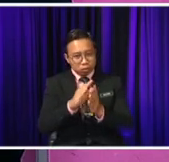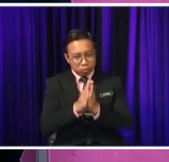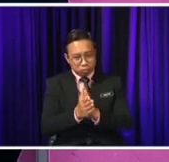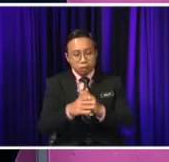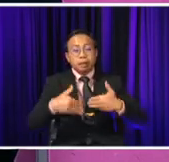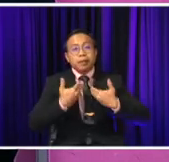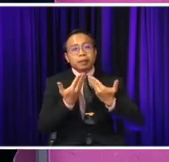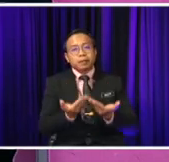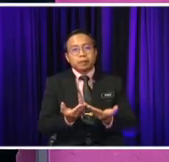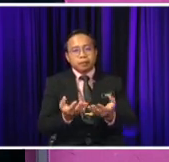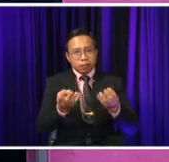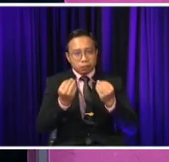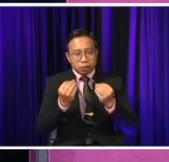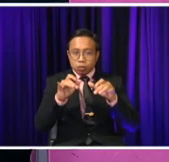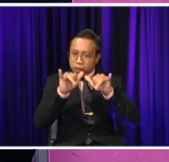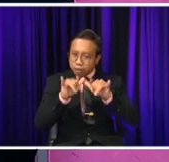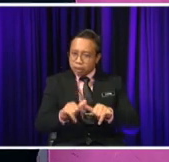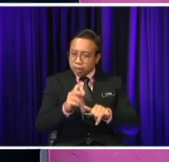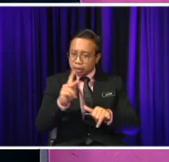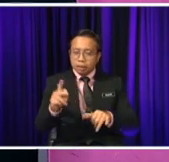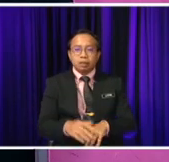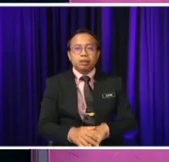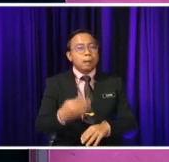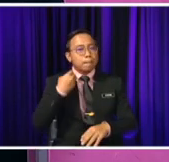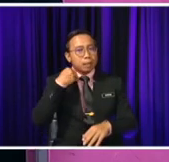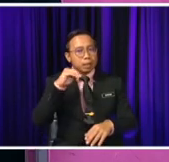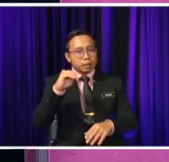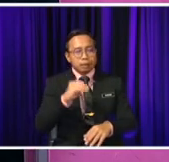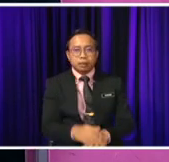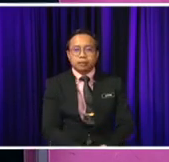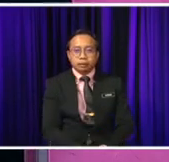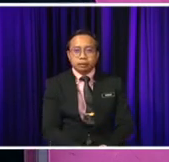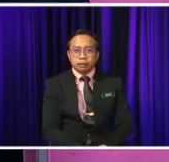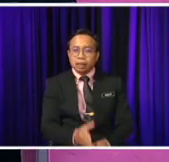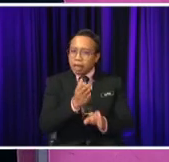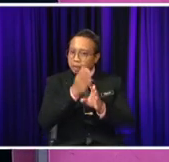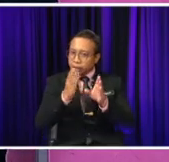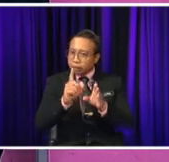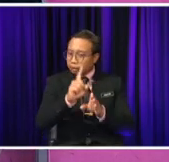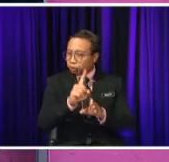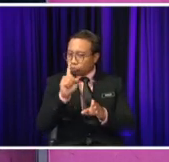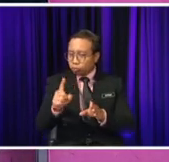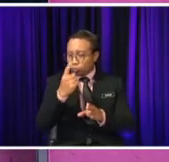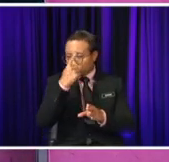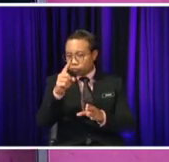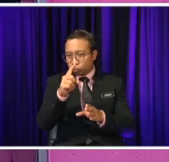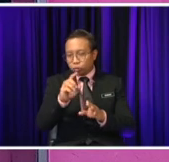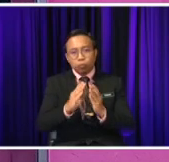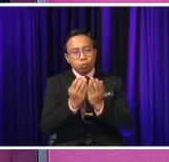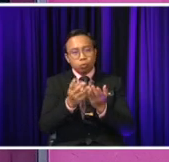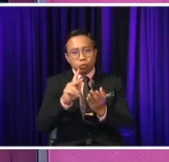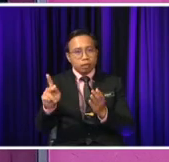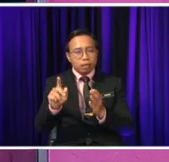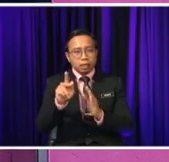ini kekal guys so mereka ya antara satu sama lain untuk membukukan